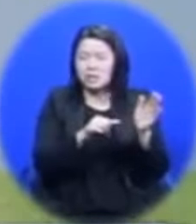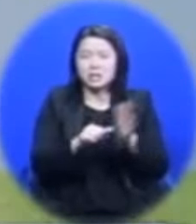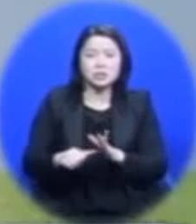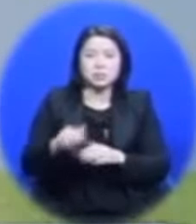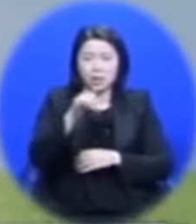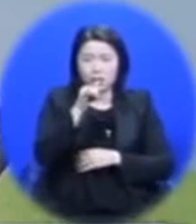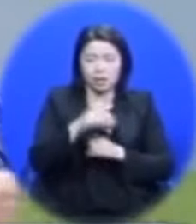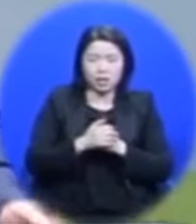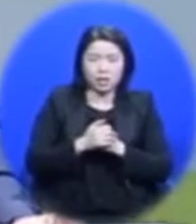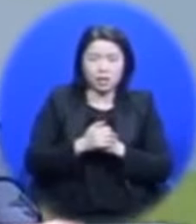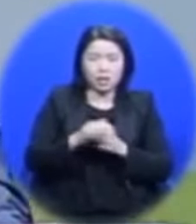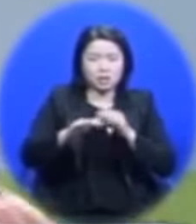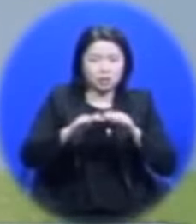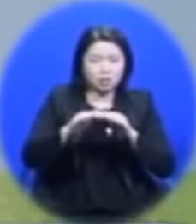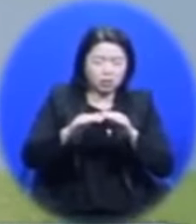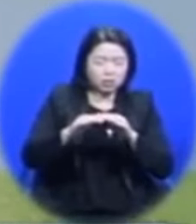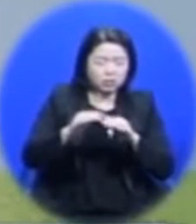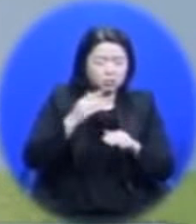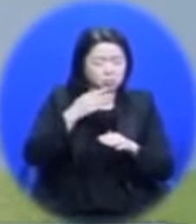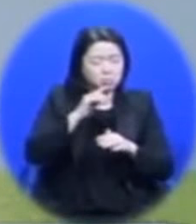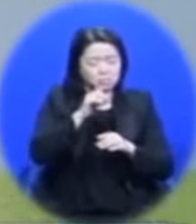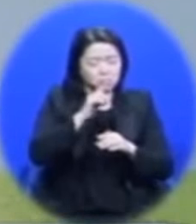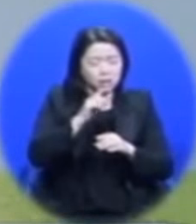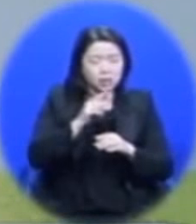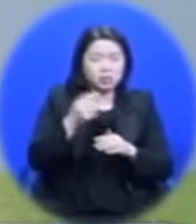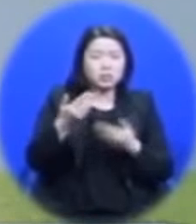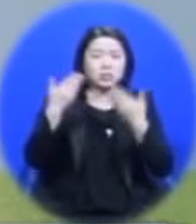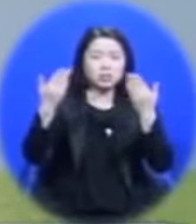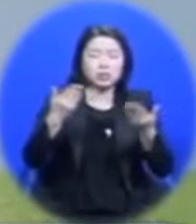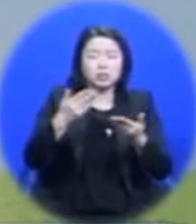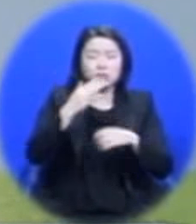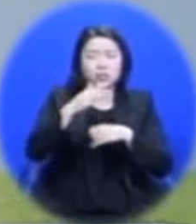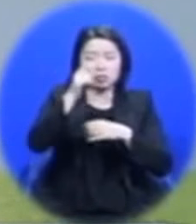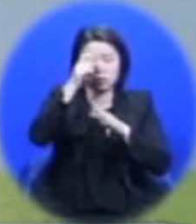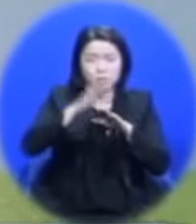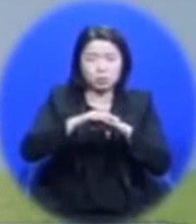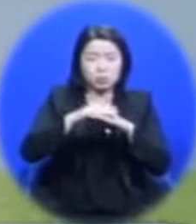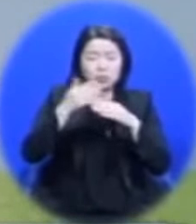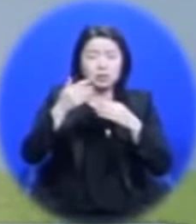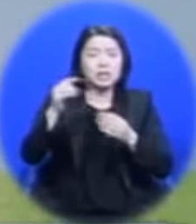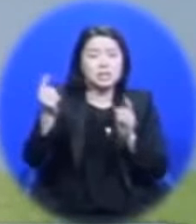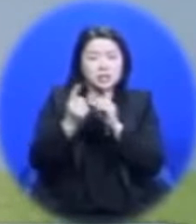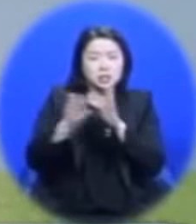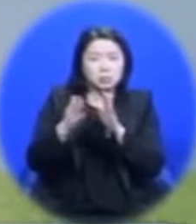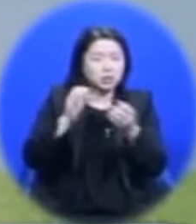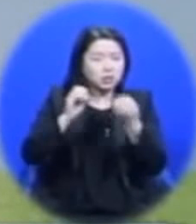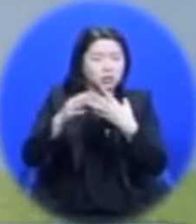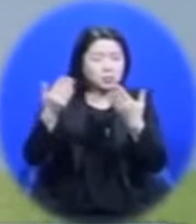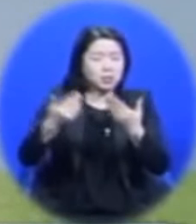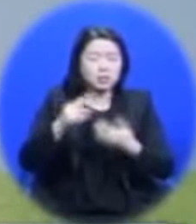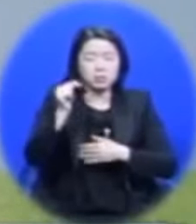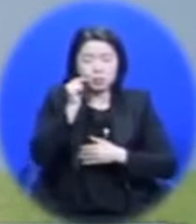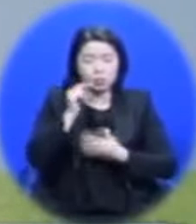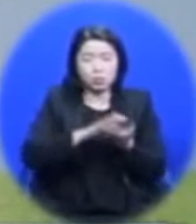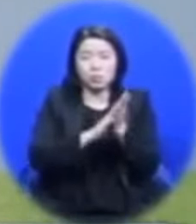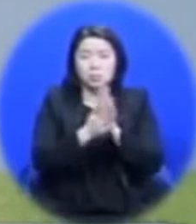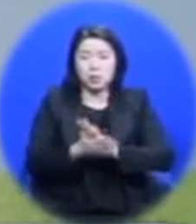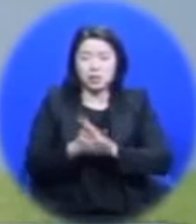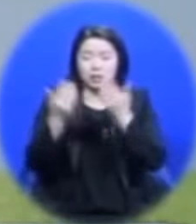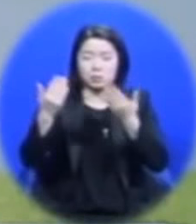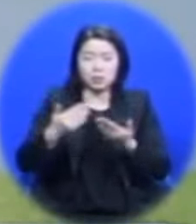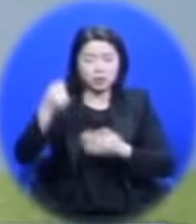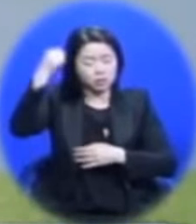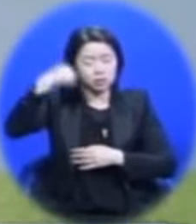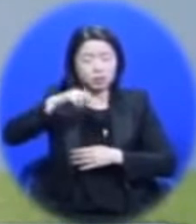실패했습니다. 더듬거리며 하나님께 드렸던 기도는 직접적인 응답을 받지 못했고 변화를 받았다는